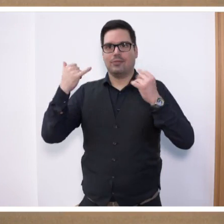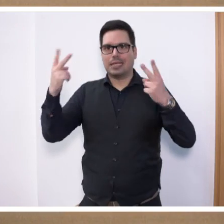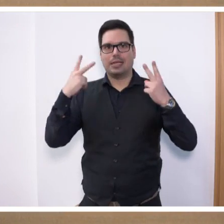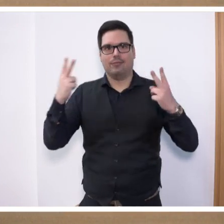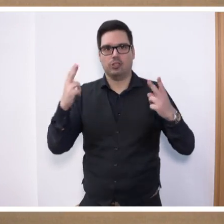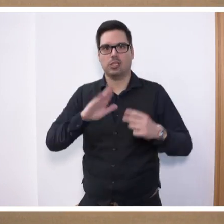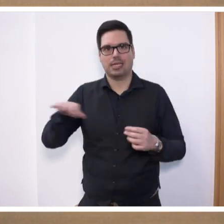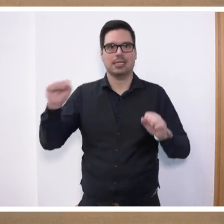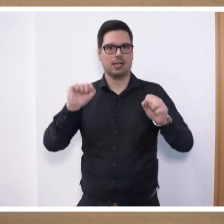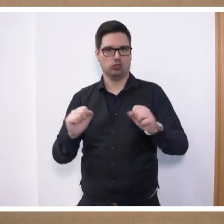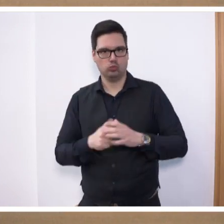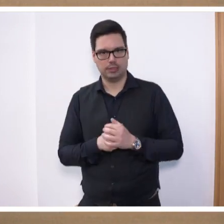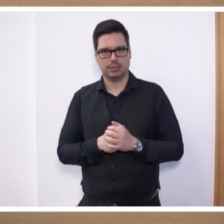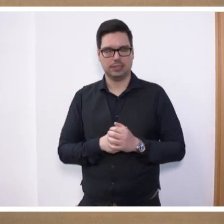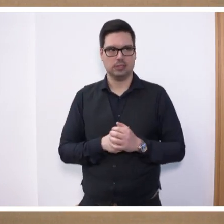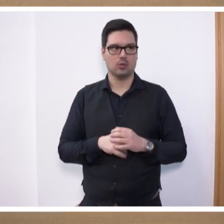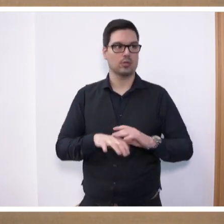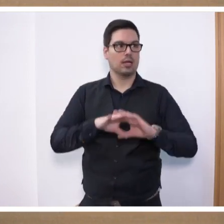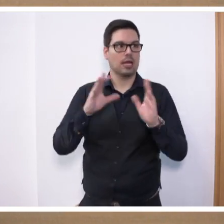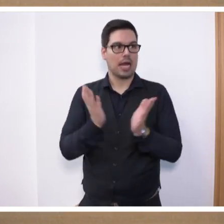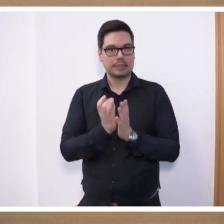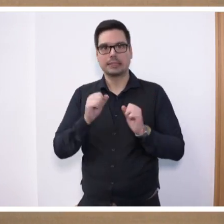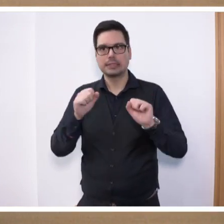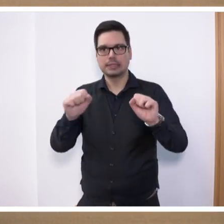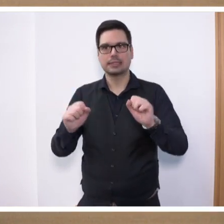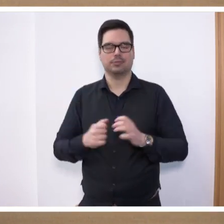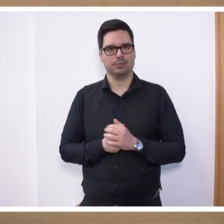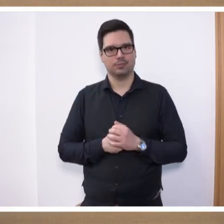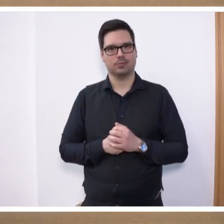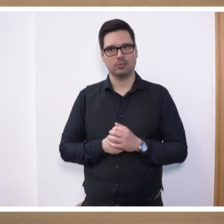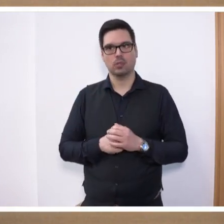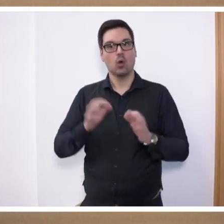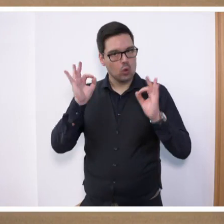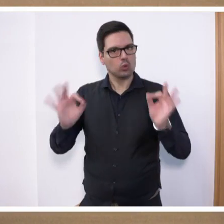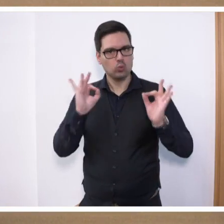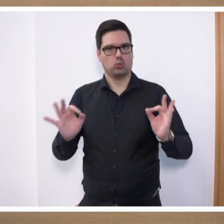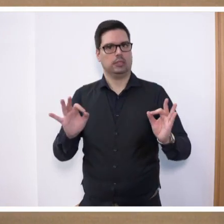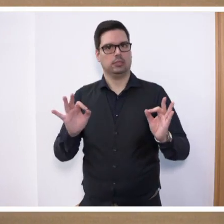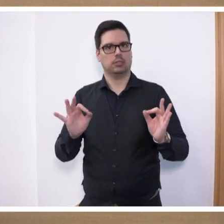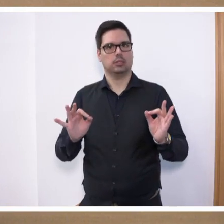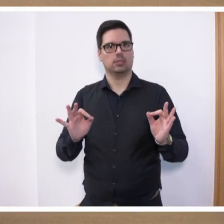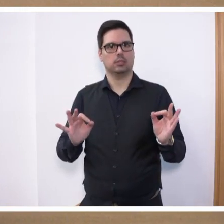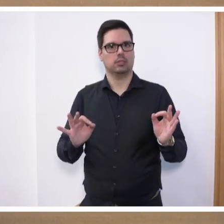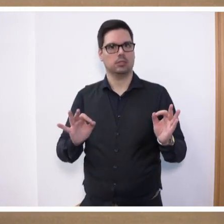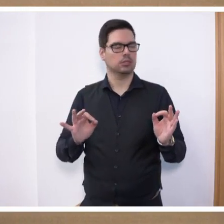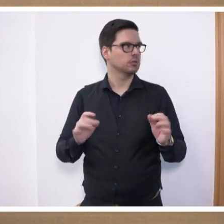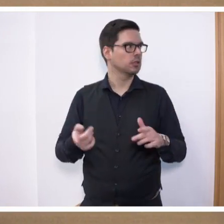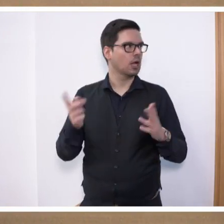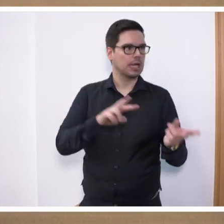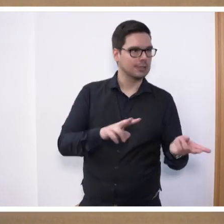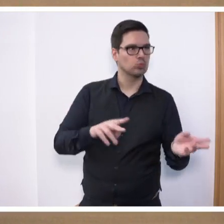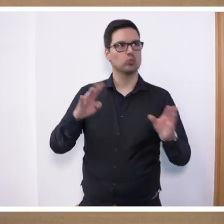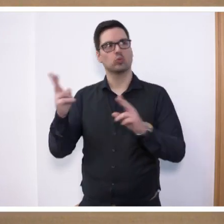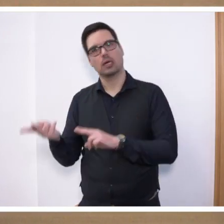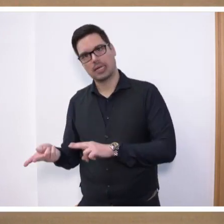Kinderschutz ist und was alles dafür auch unternommen wird. Und das finde ich auch in Ordnung, wenn man sich an der einen oder anderen